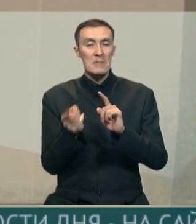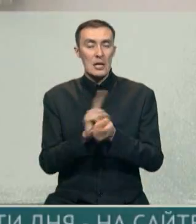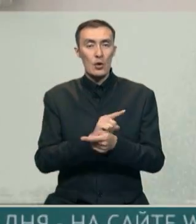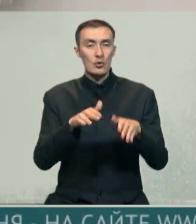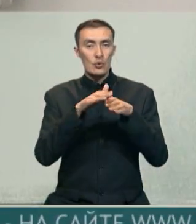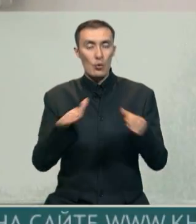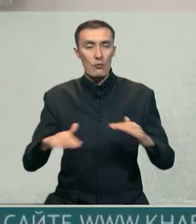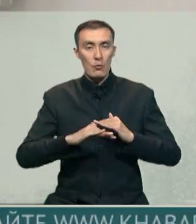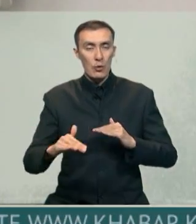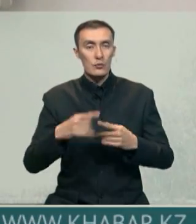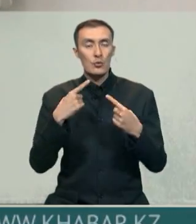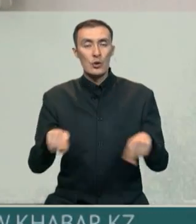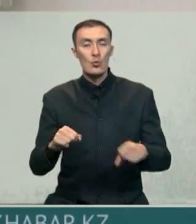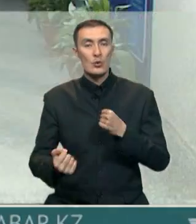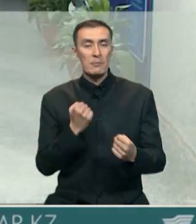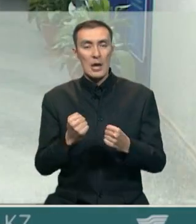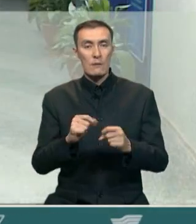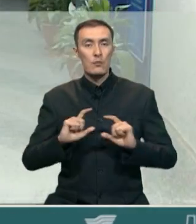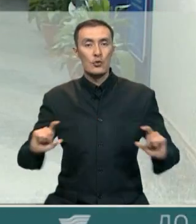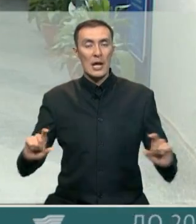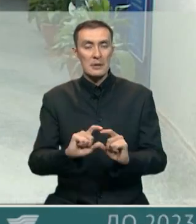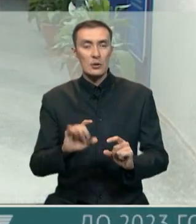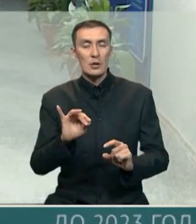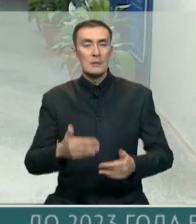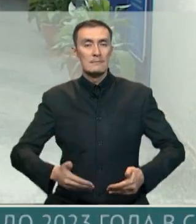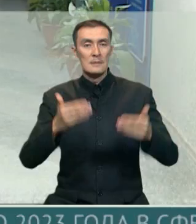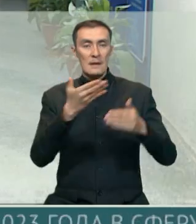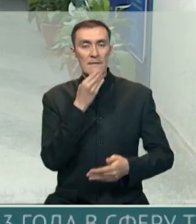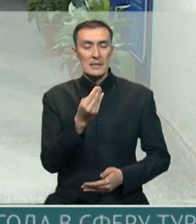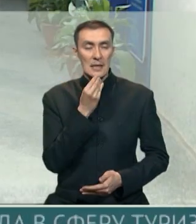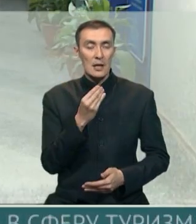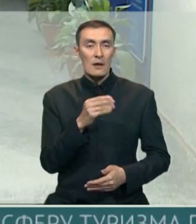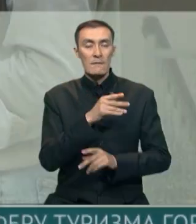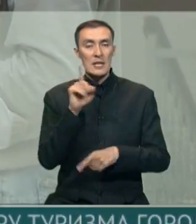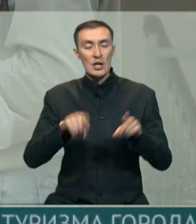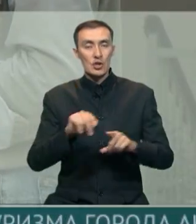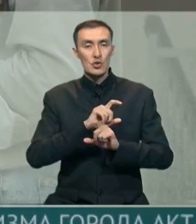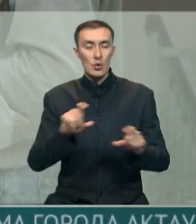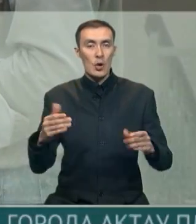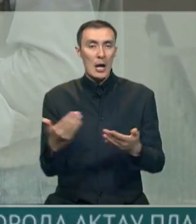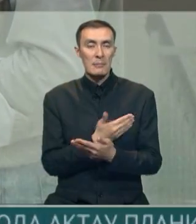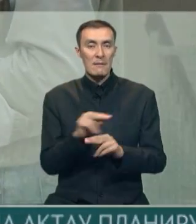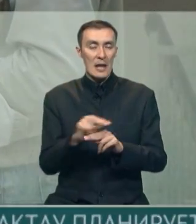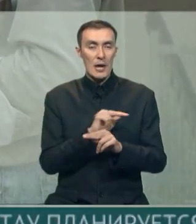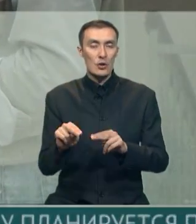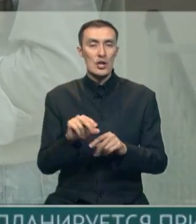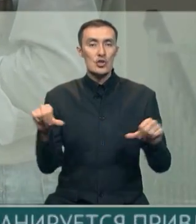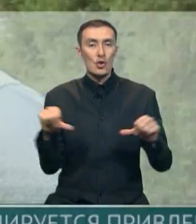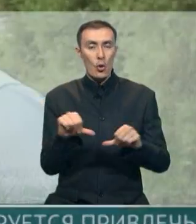то в других укрепляют фундамент и приводят в порядок фасады. В некоторых школах полностью обновляют столовые и спортивные